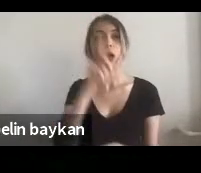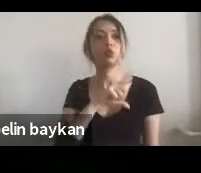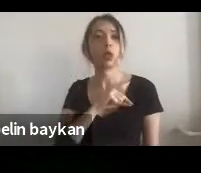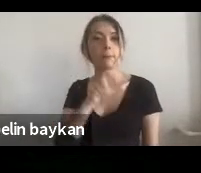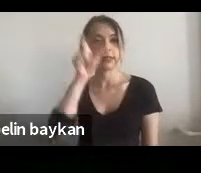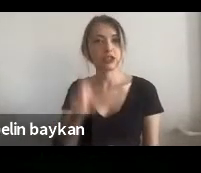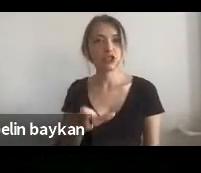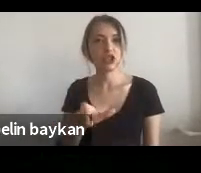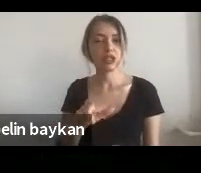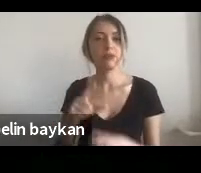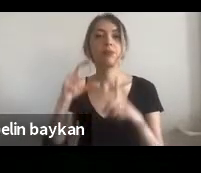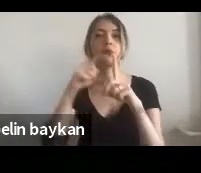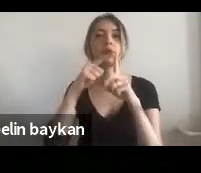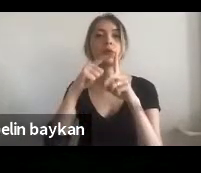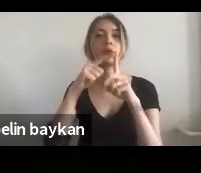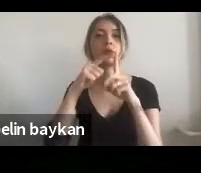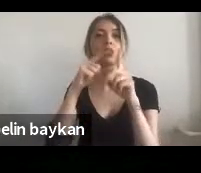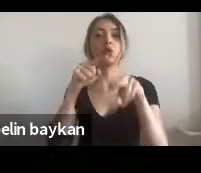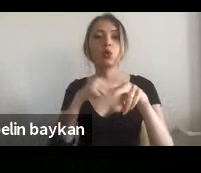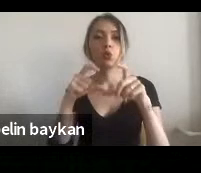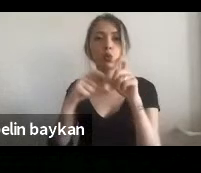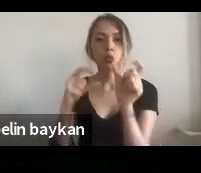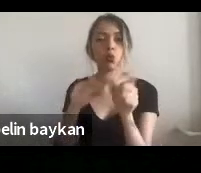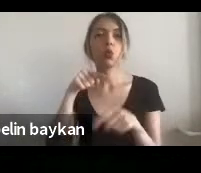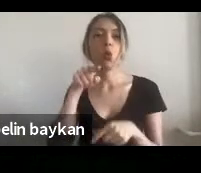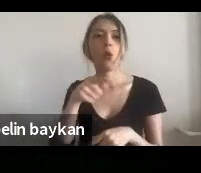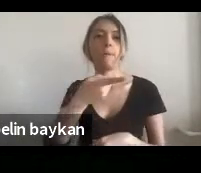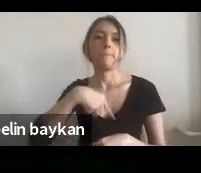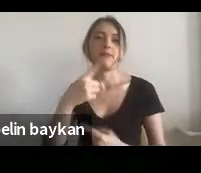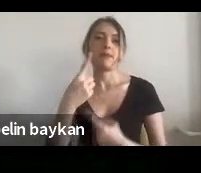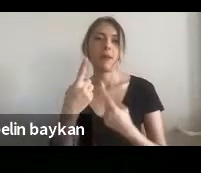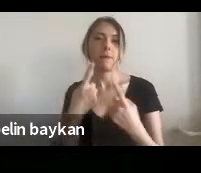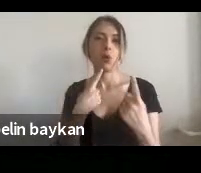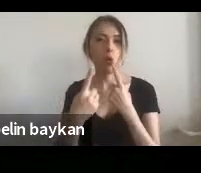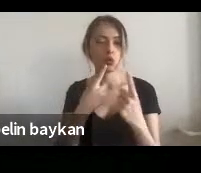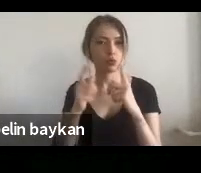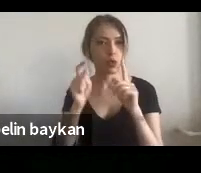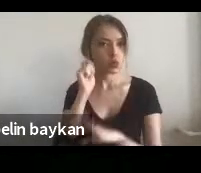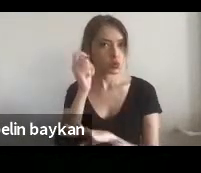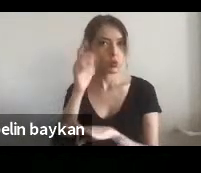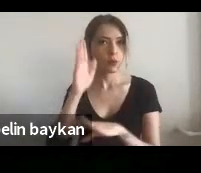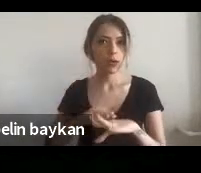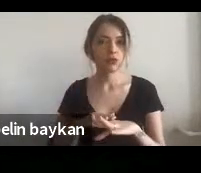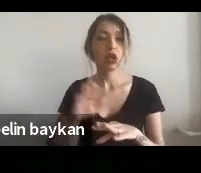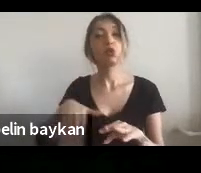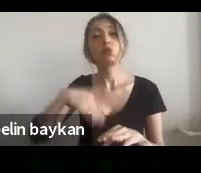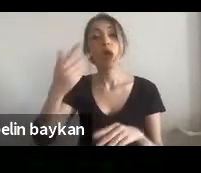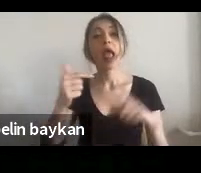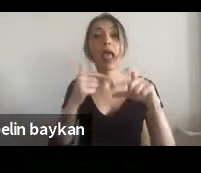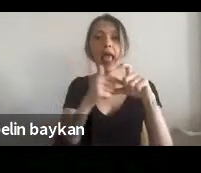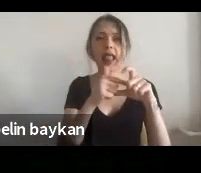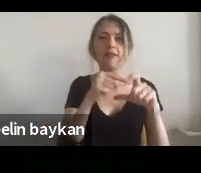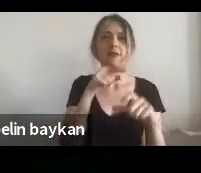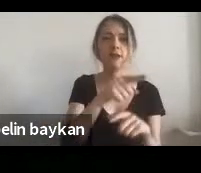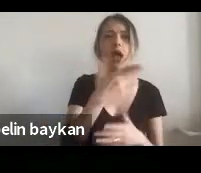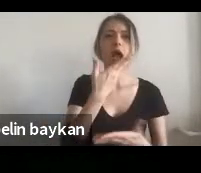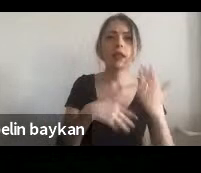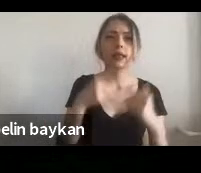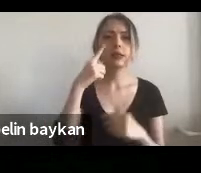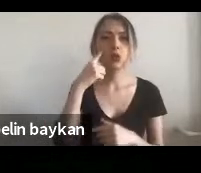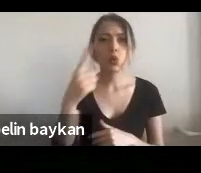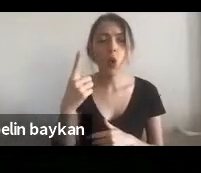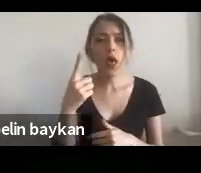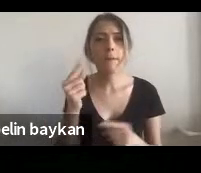temsilcisi Doktor Duygu Öztürk ile beraber olacağız. O da Elif'in anlattığı benzeri konularda